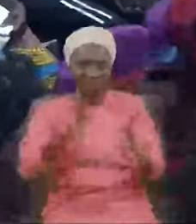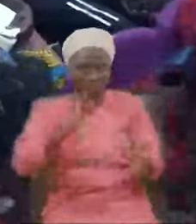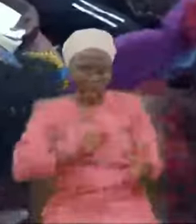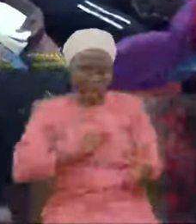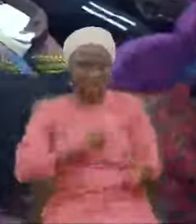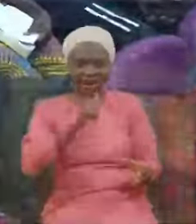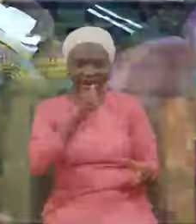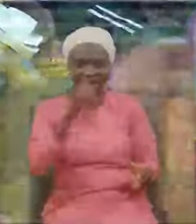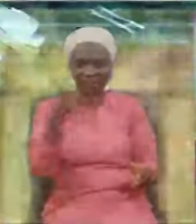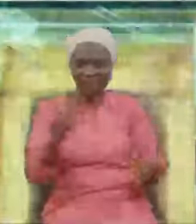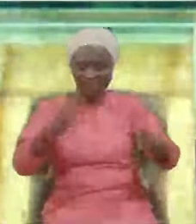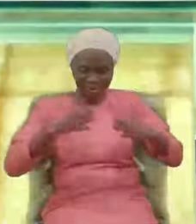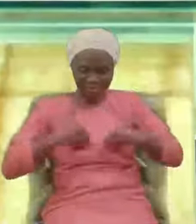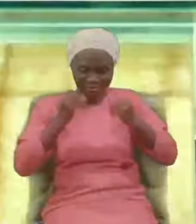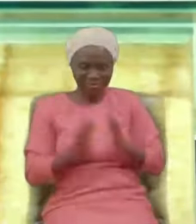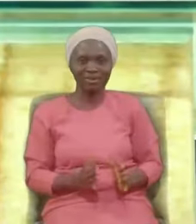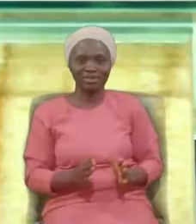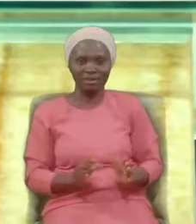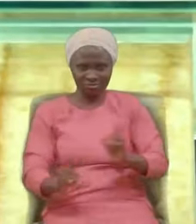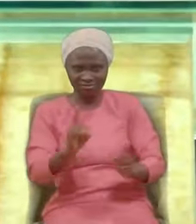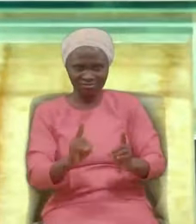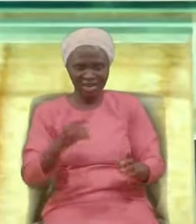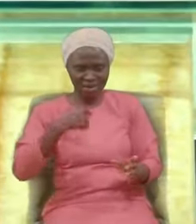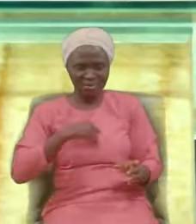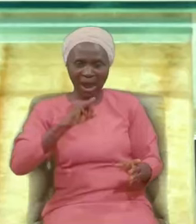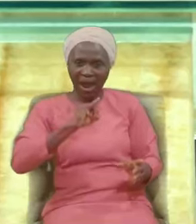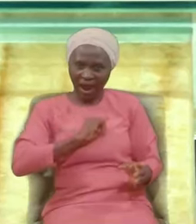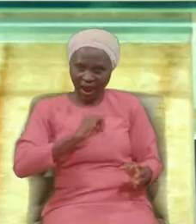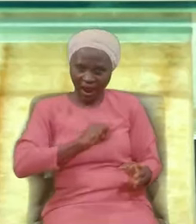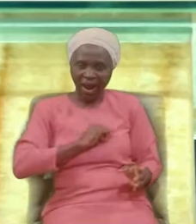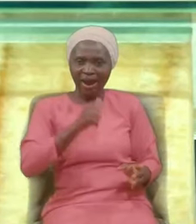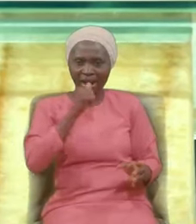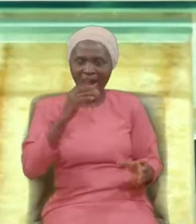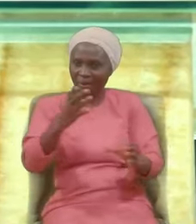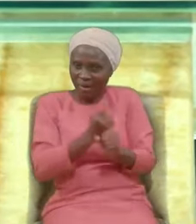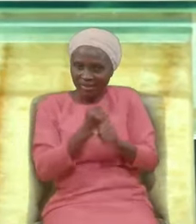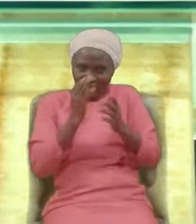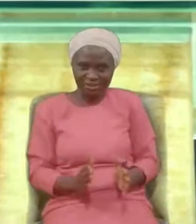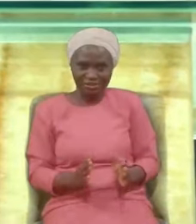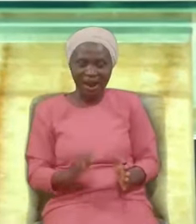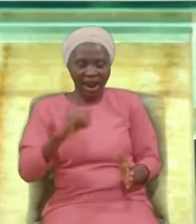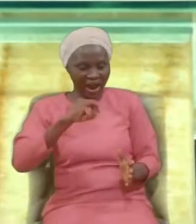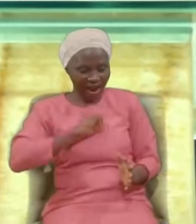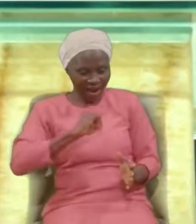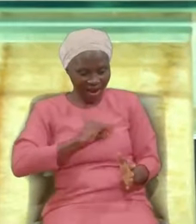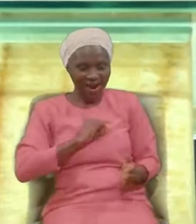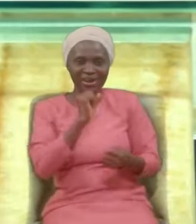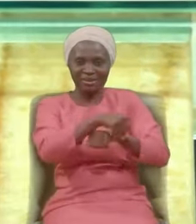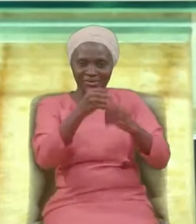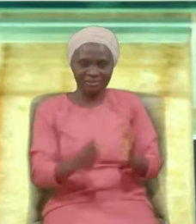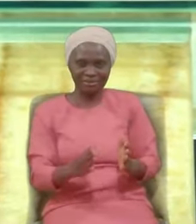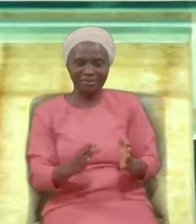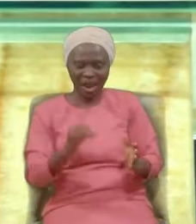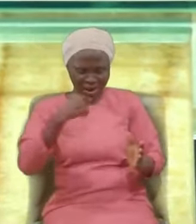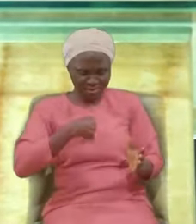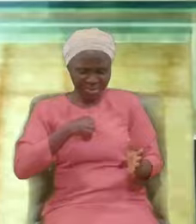Je suis un réalisateur ce soir Je suis un vainqueur ce soir. Je suis